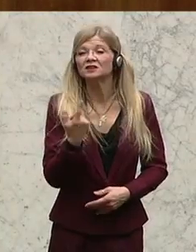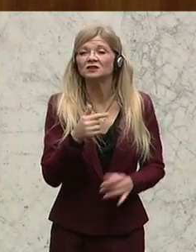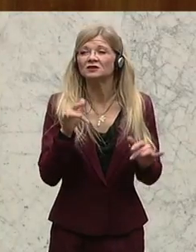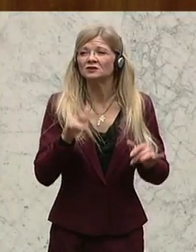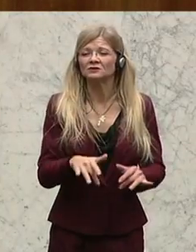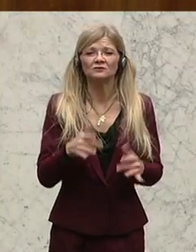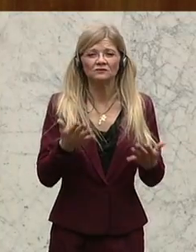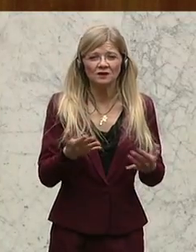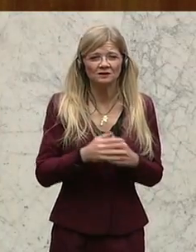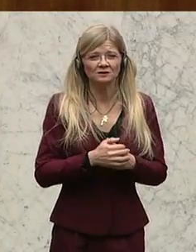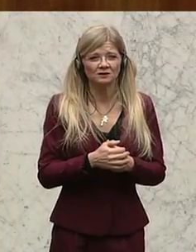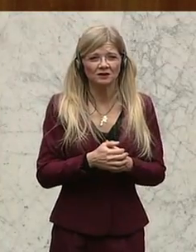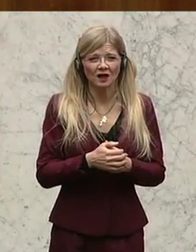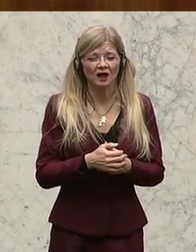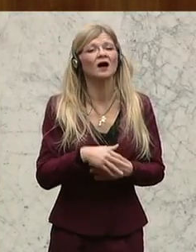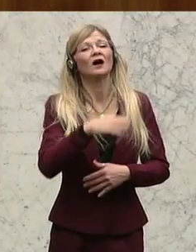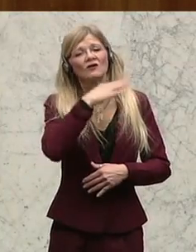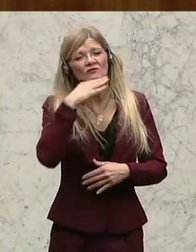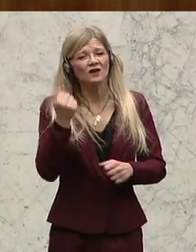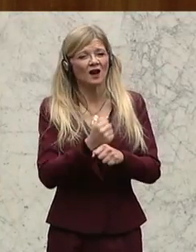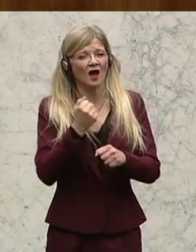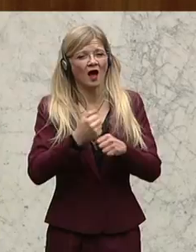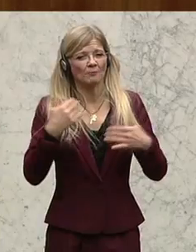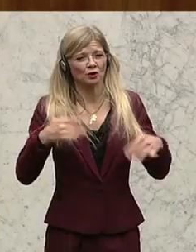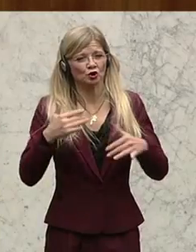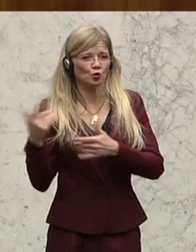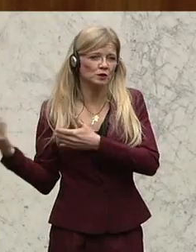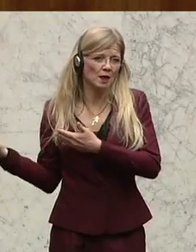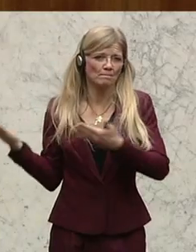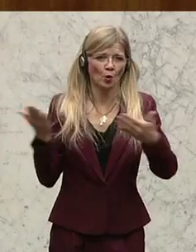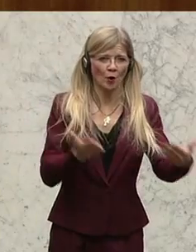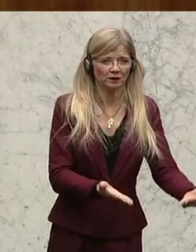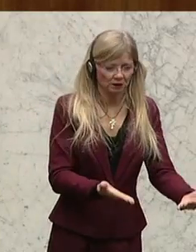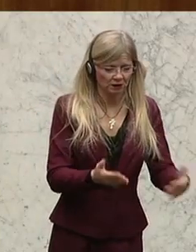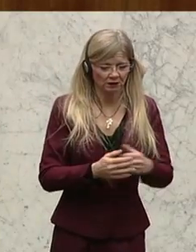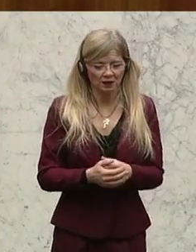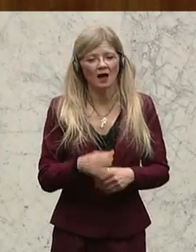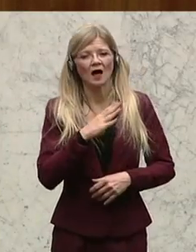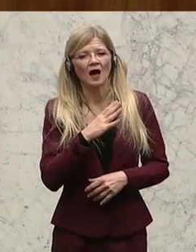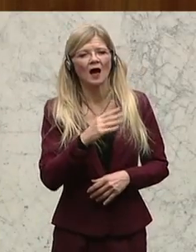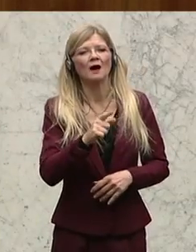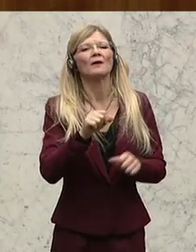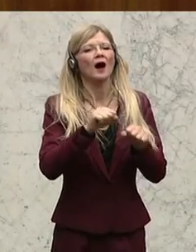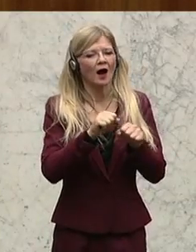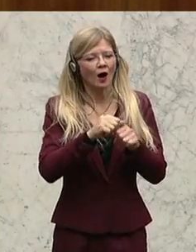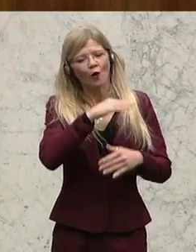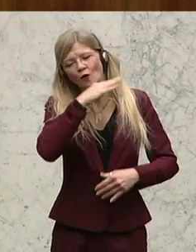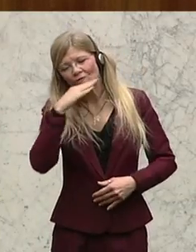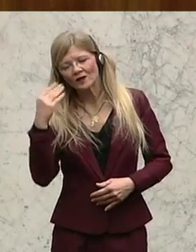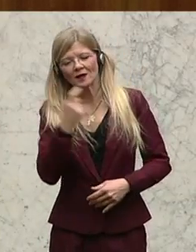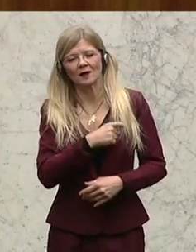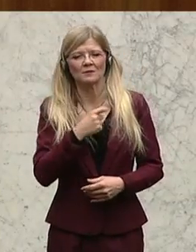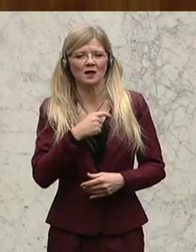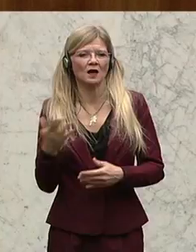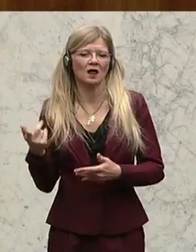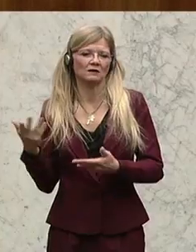der Arbeitslosigkeit importiert. Wir haben aber auch einen großen Teil der Kriminalität importiert, Frau Kollegin,